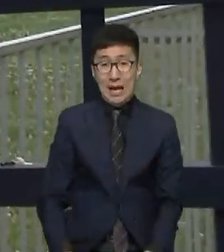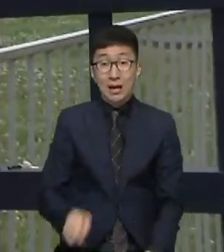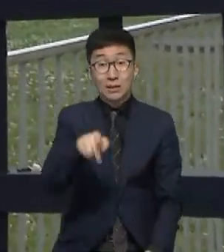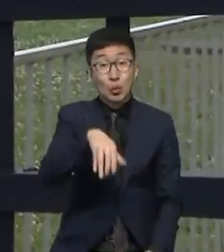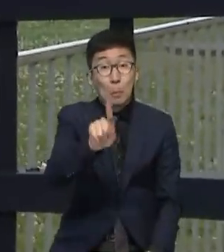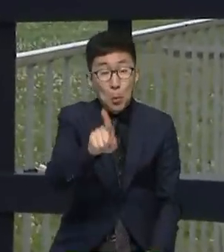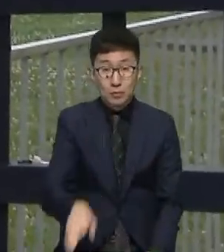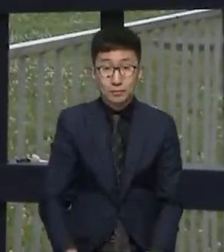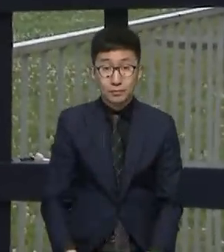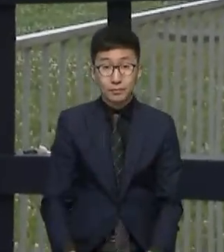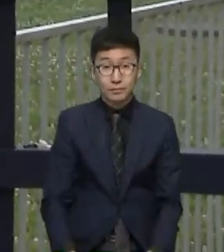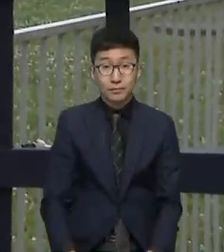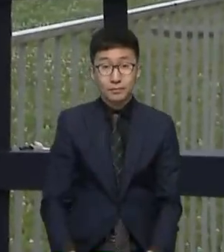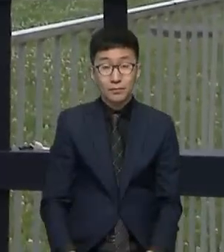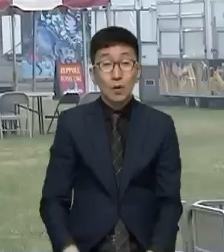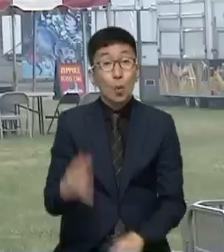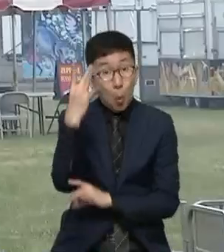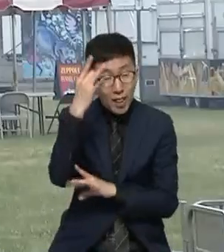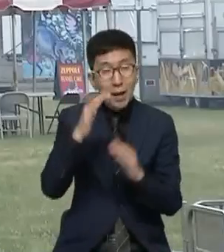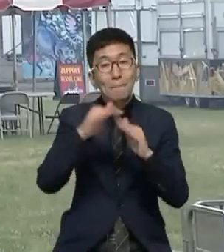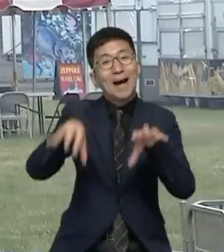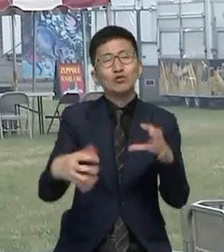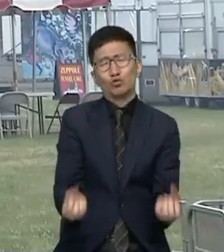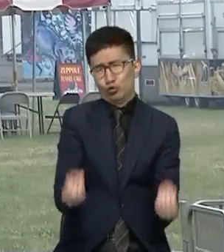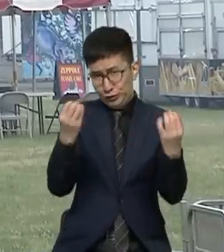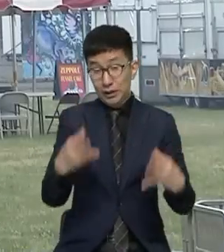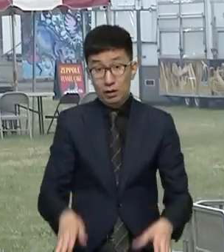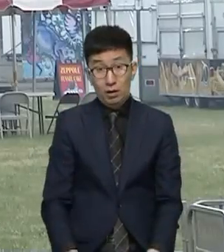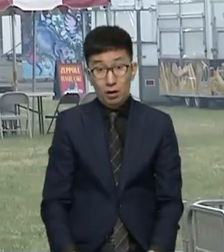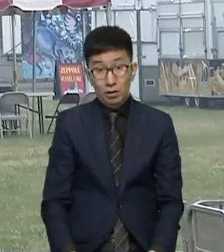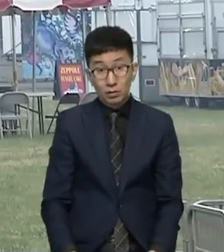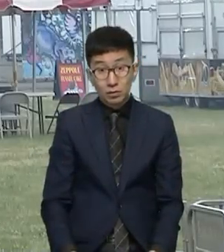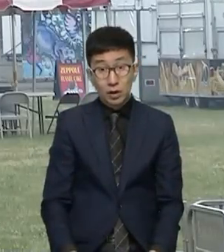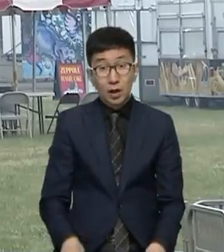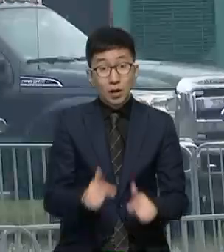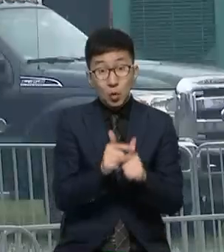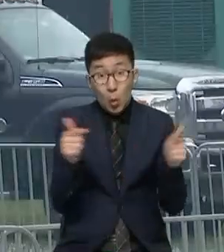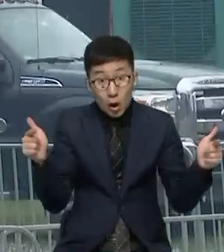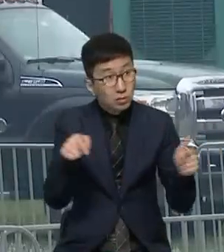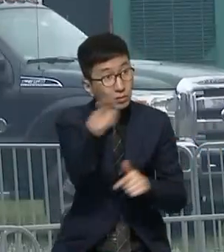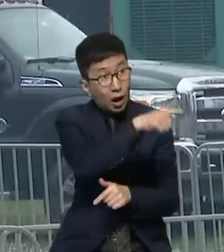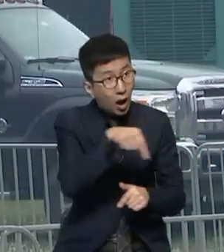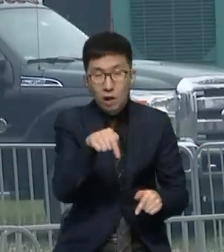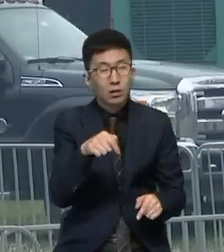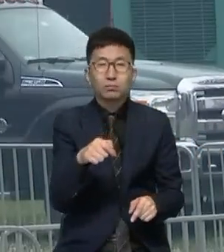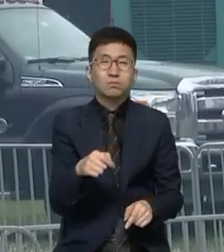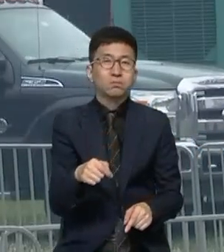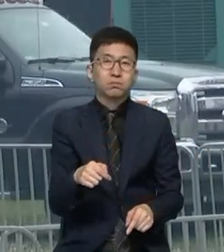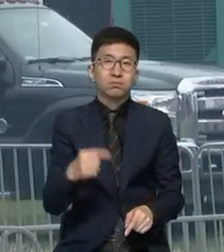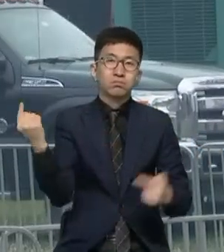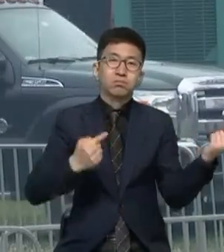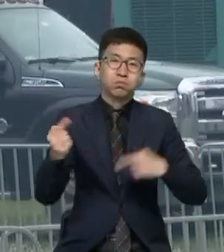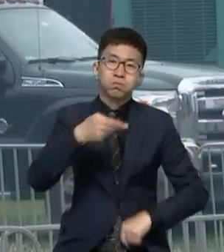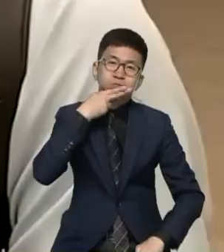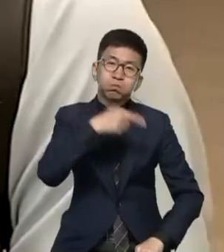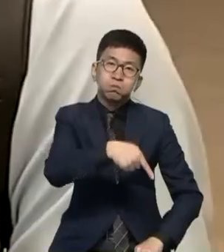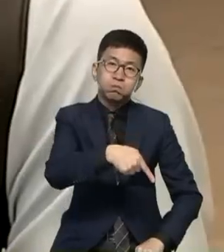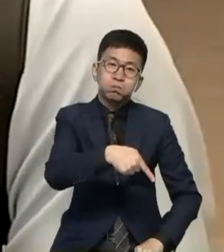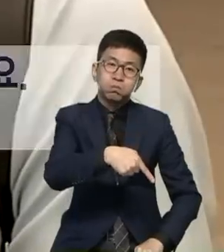이곳은 모처럼 찾아온 마을 축제 현장인데 보시다시피 놀이기구에 불만 덩그러니 켜져 있을 뿐 손님이 한 명도